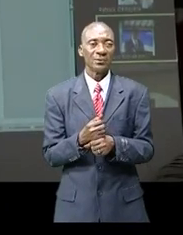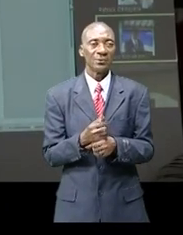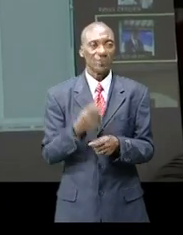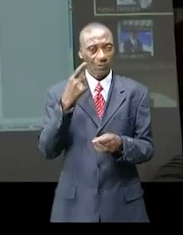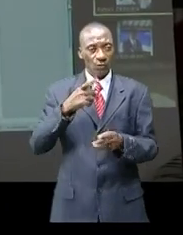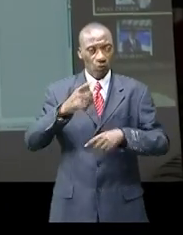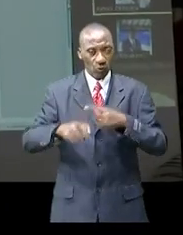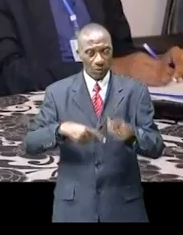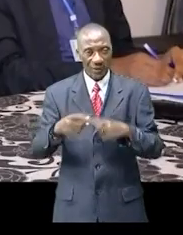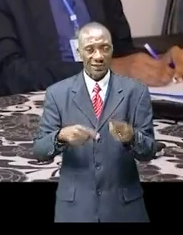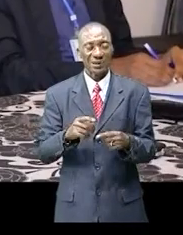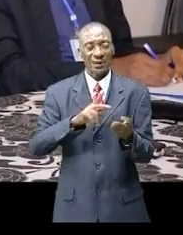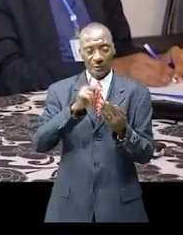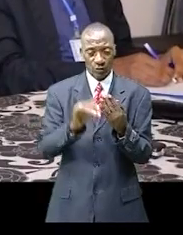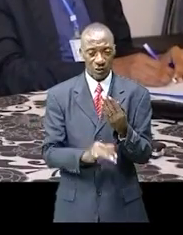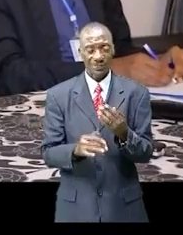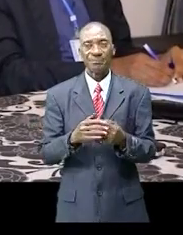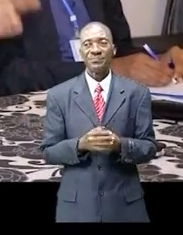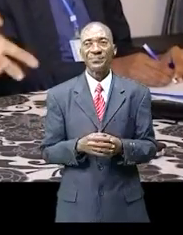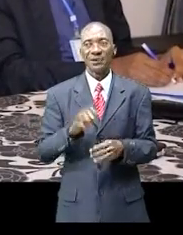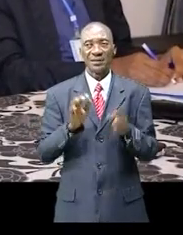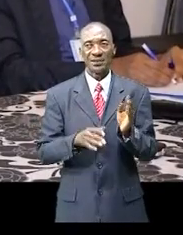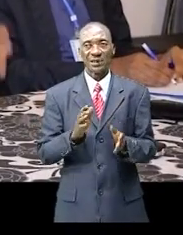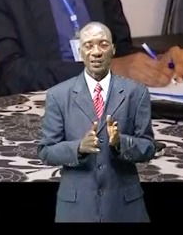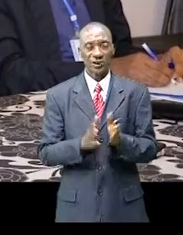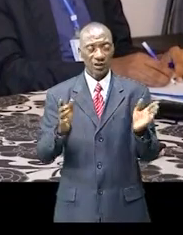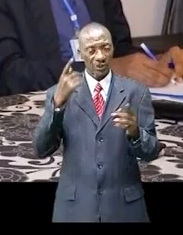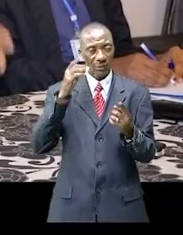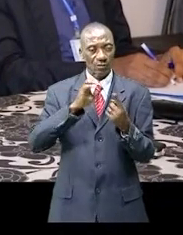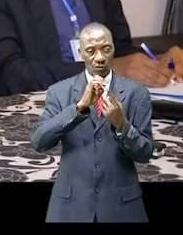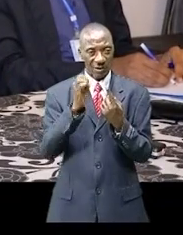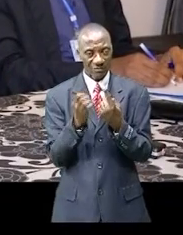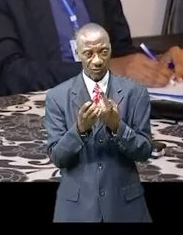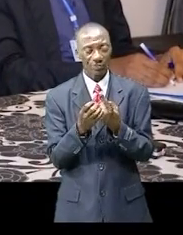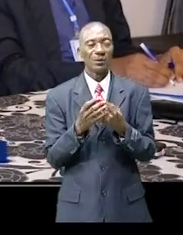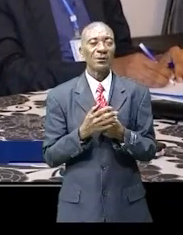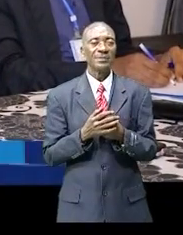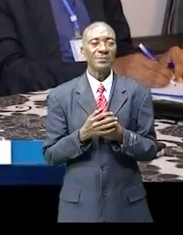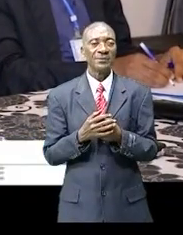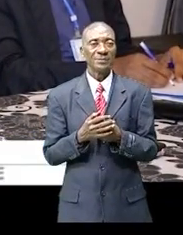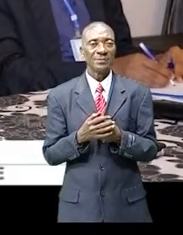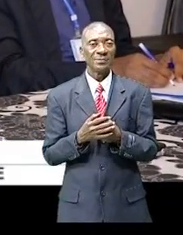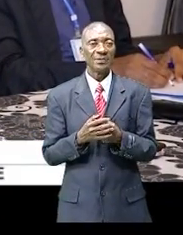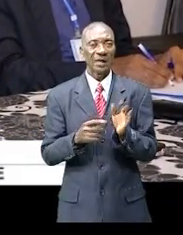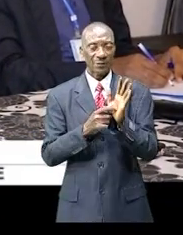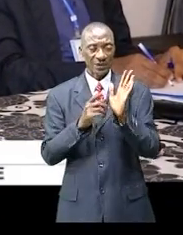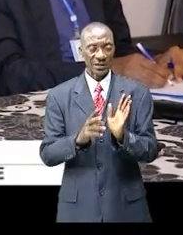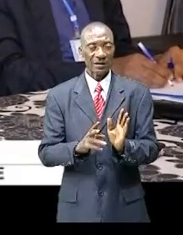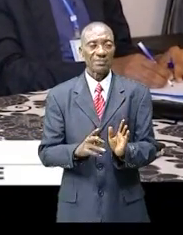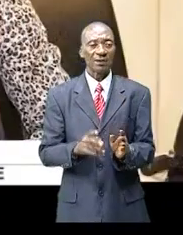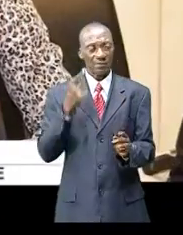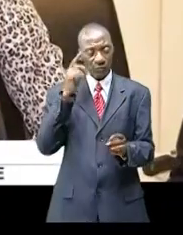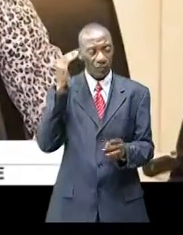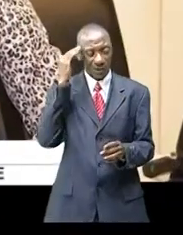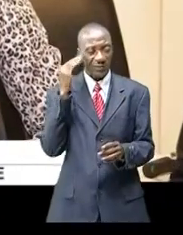en œuvre des 10 projets. Le secrétaire général à l'environnement, Benjamin Toirambo, représentant personnel du